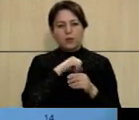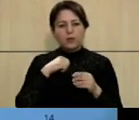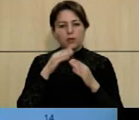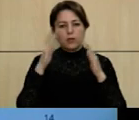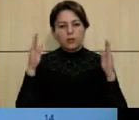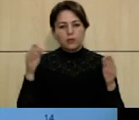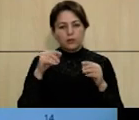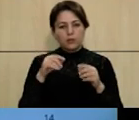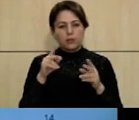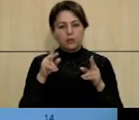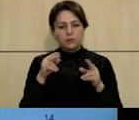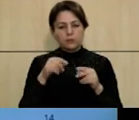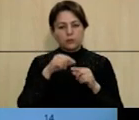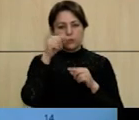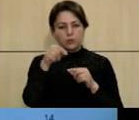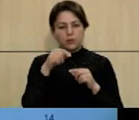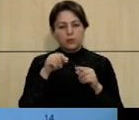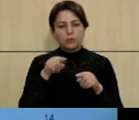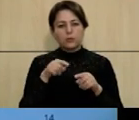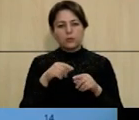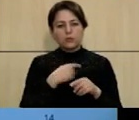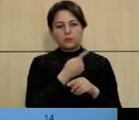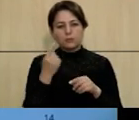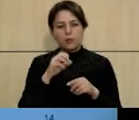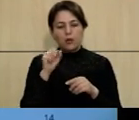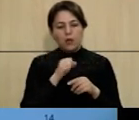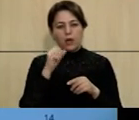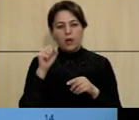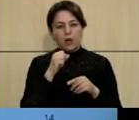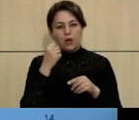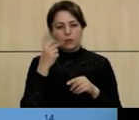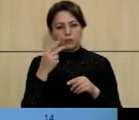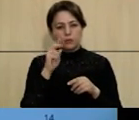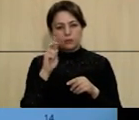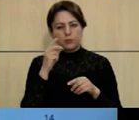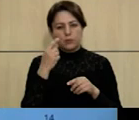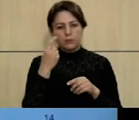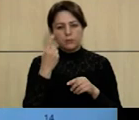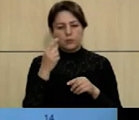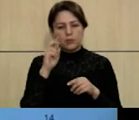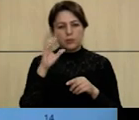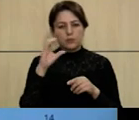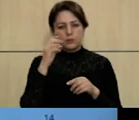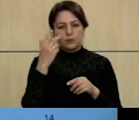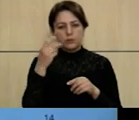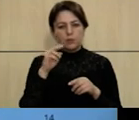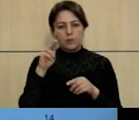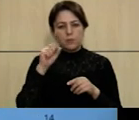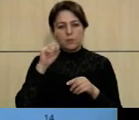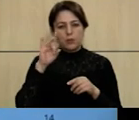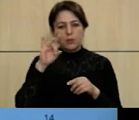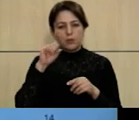topib olishimiz kerak. Bunda biz A3, B1, C3 paralleligramga